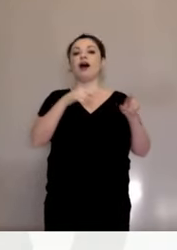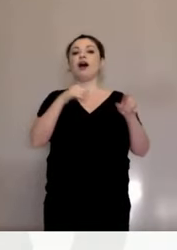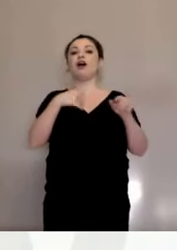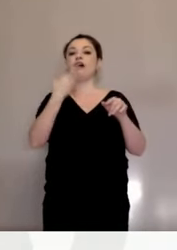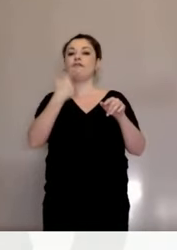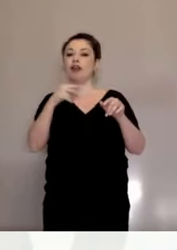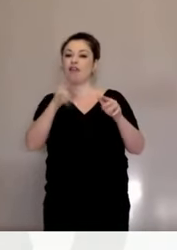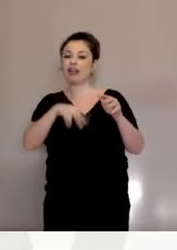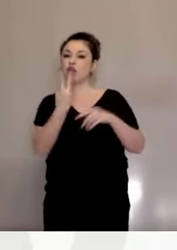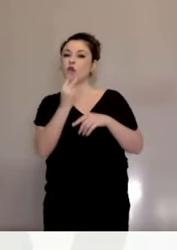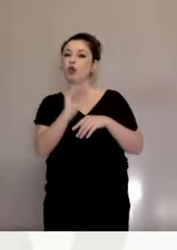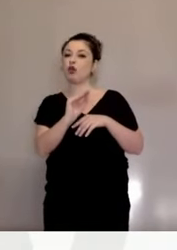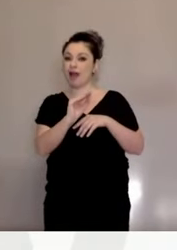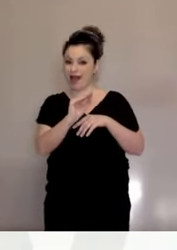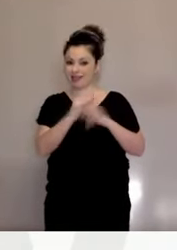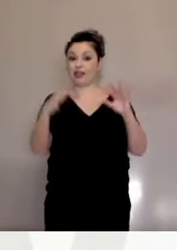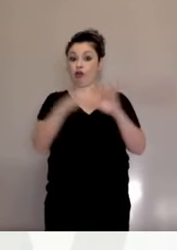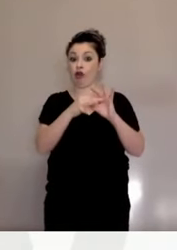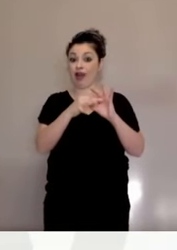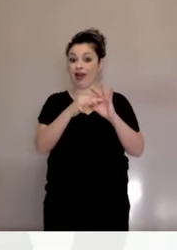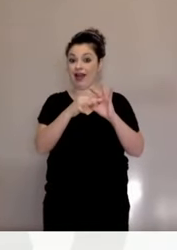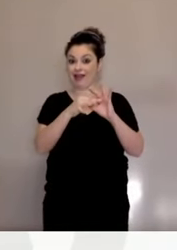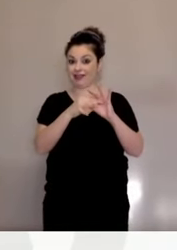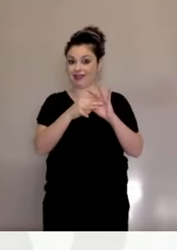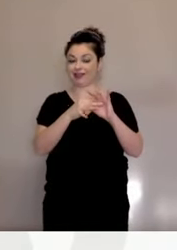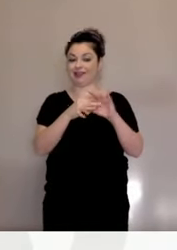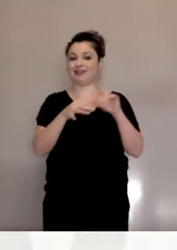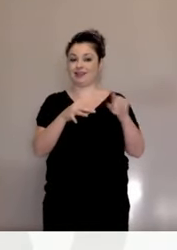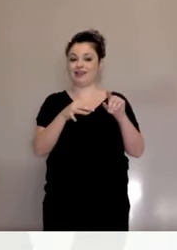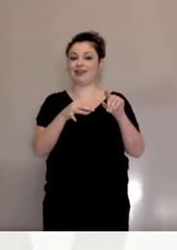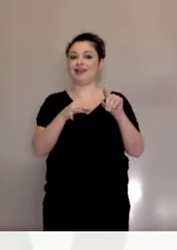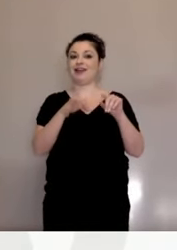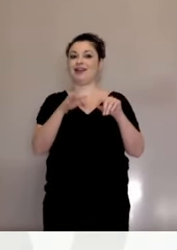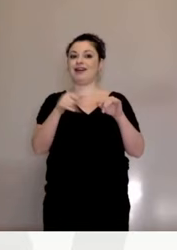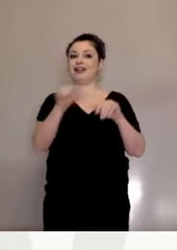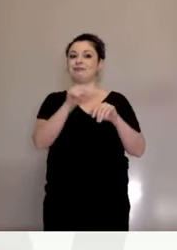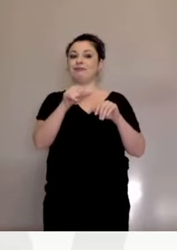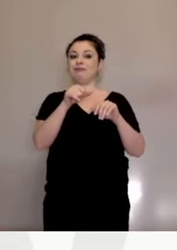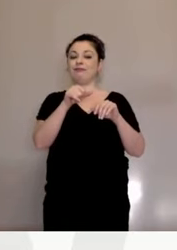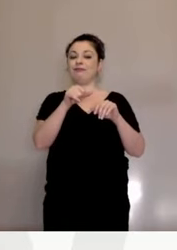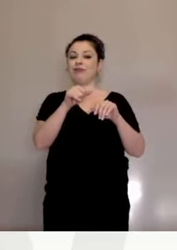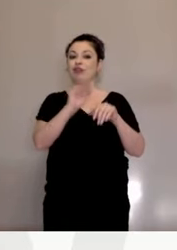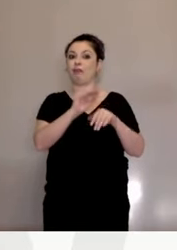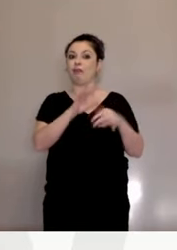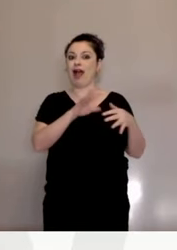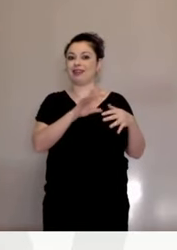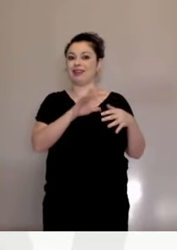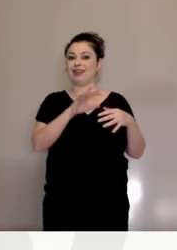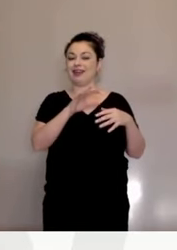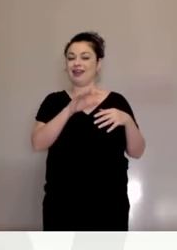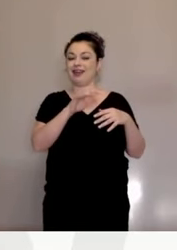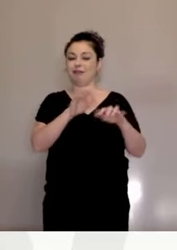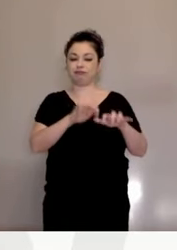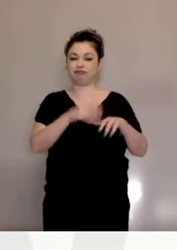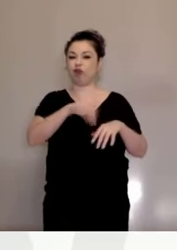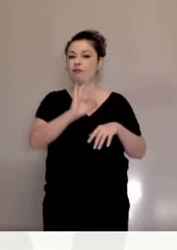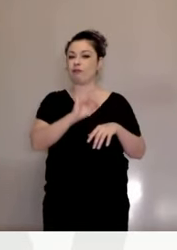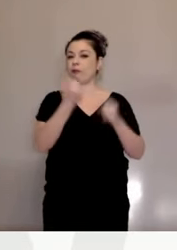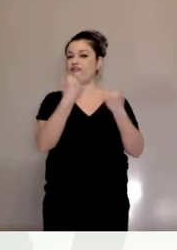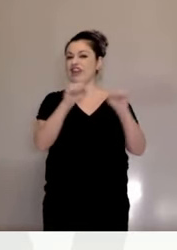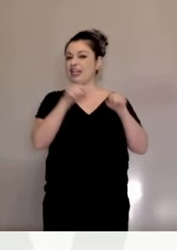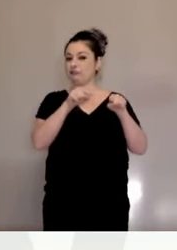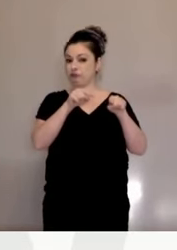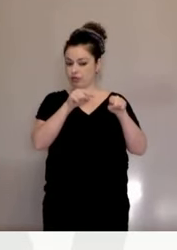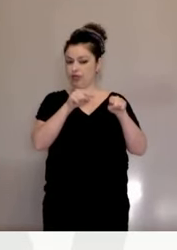due domande che si connettono, che arrivano da Facebook